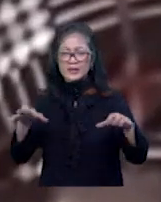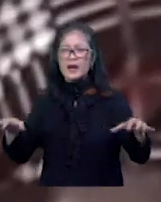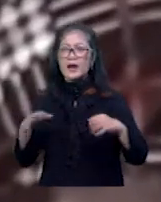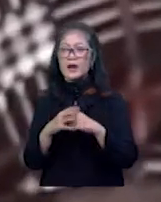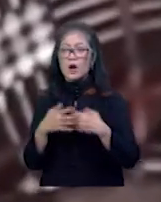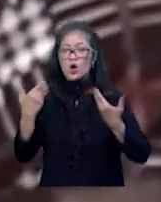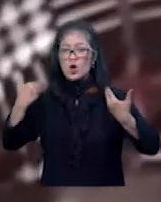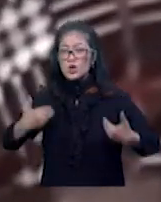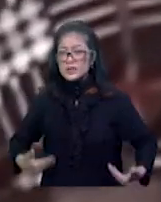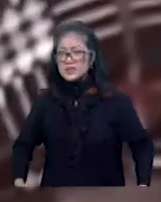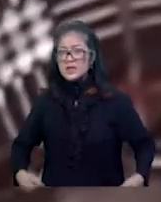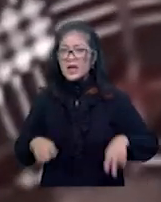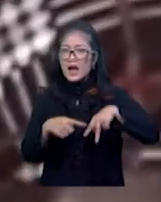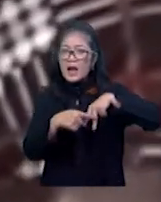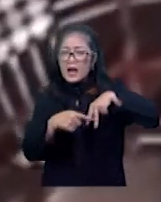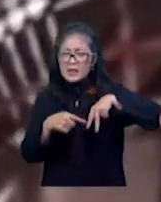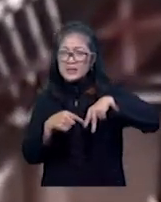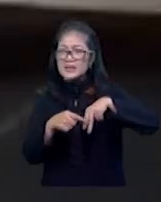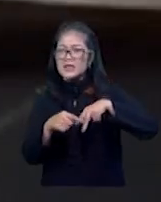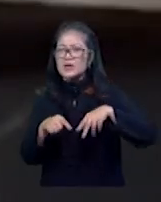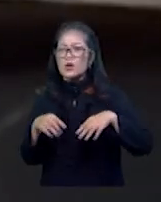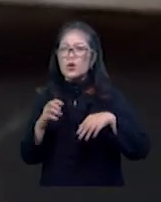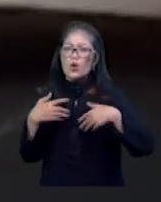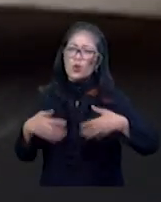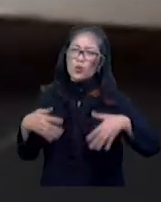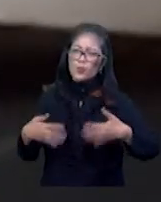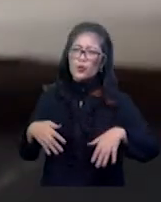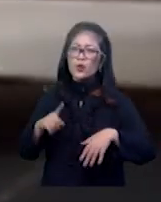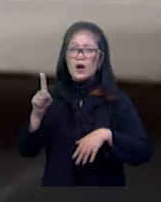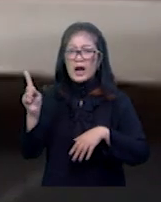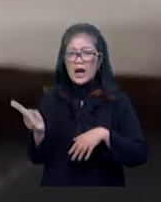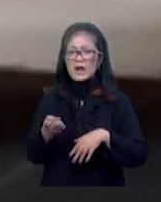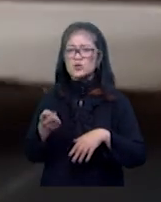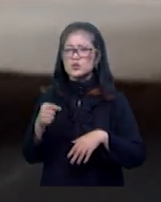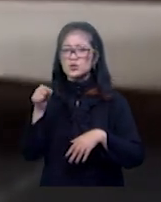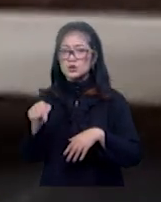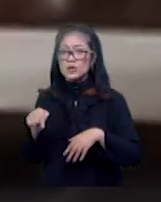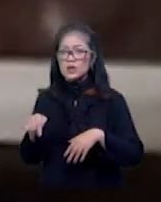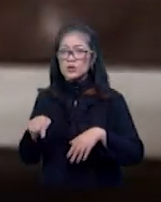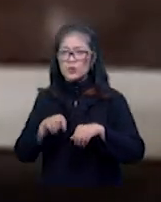Kondisi kaki Chandra yang lumpuh membuat Chandra terpaksa harus bergerak dengan cara rebahan.